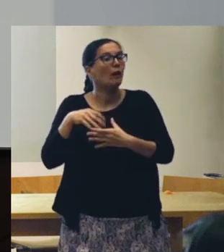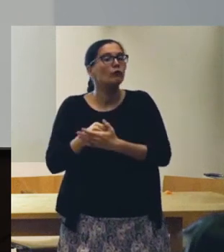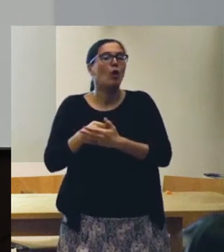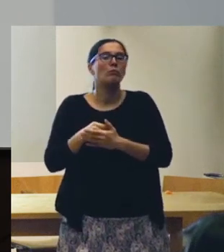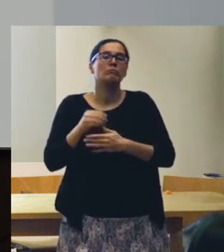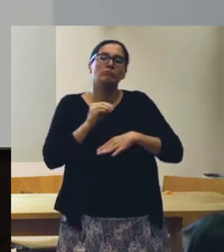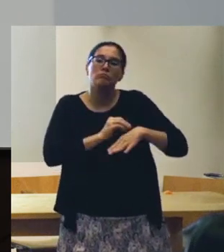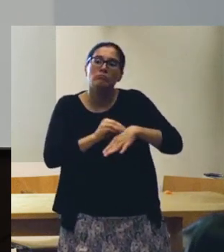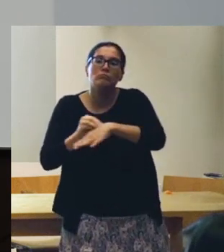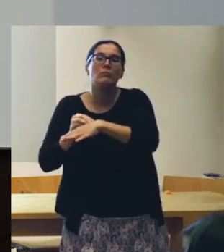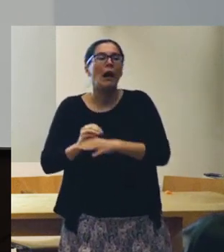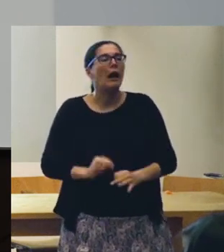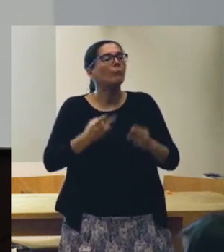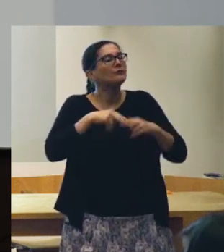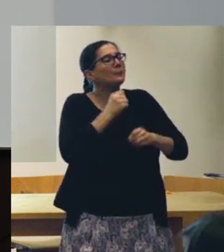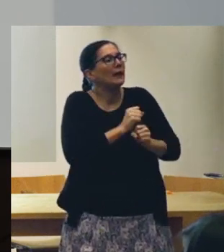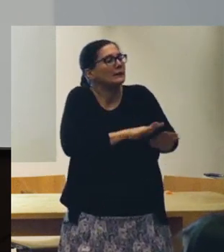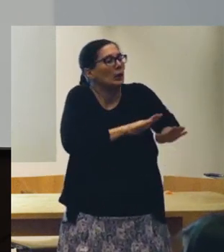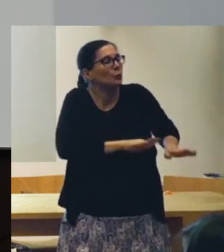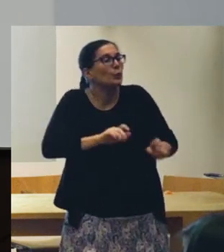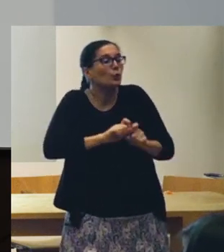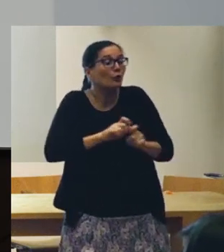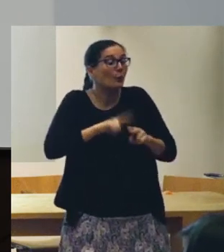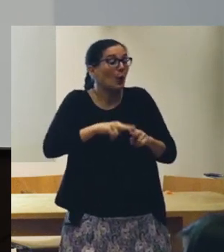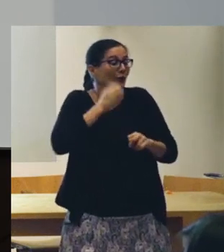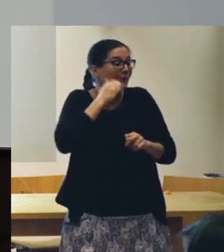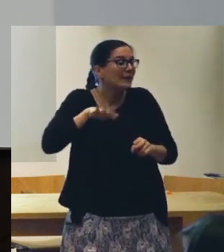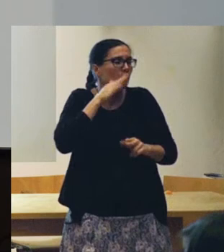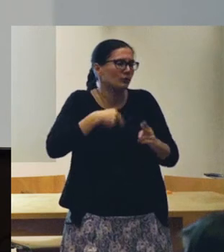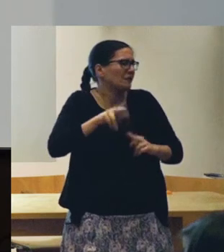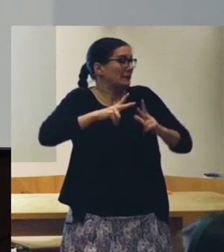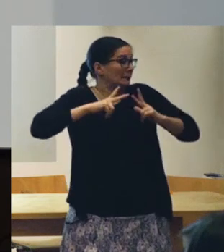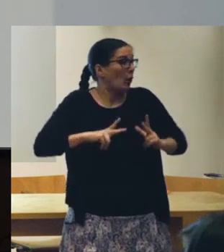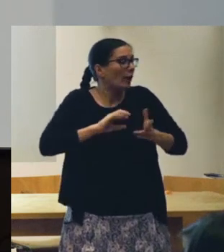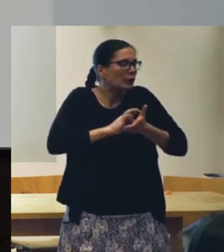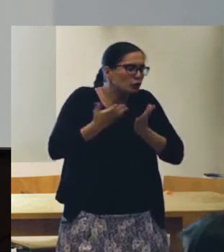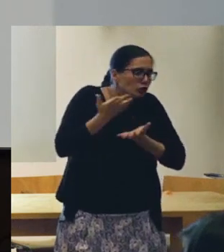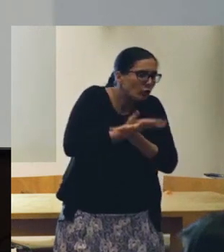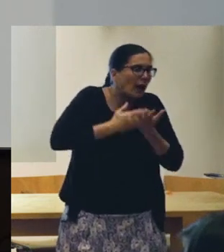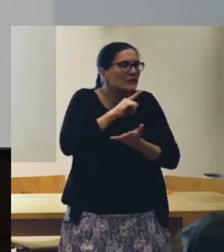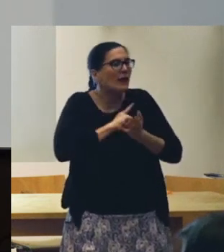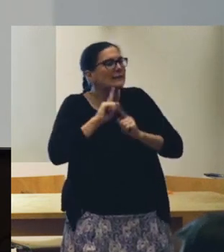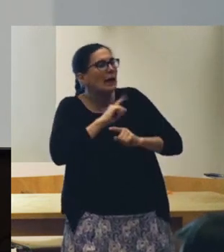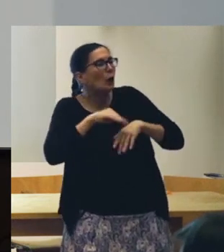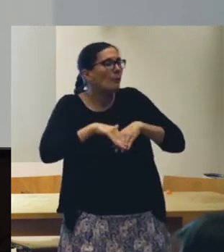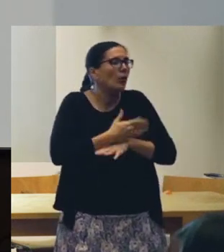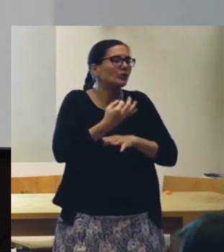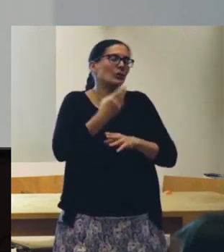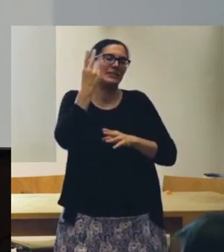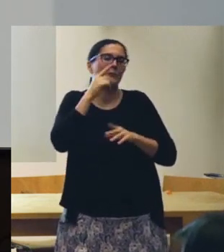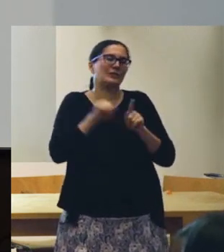zpomalili. Samozřejmě je otázka, nakolik je to možné v rámci současného systému financování.